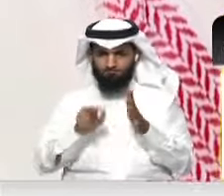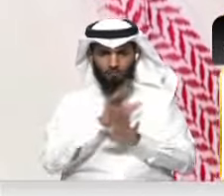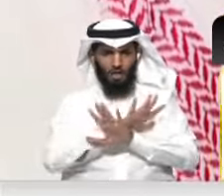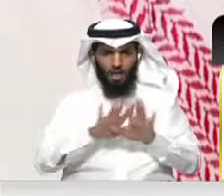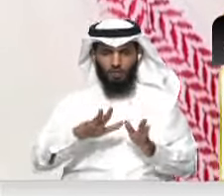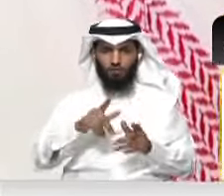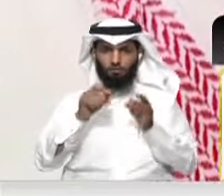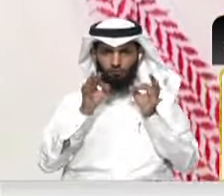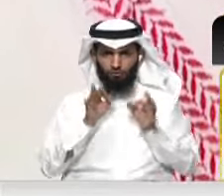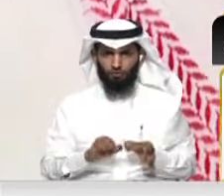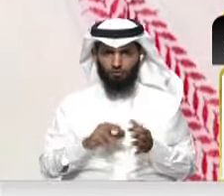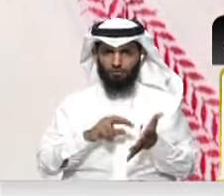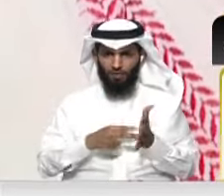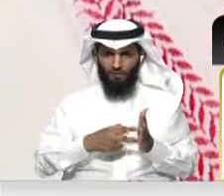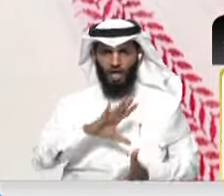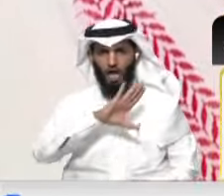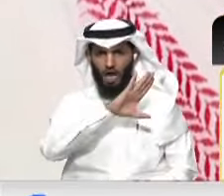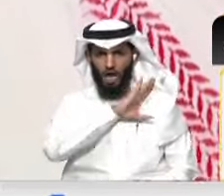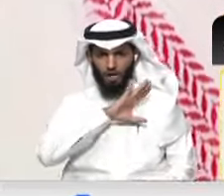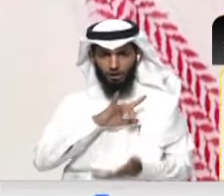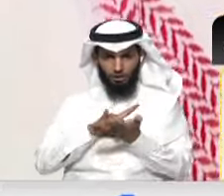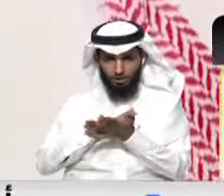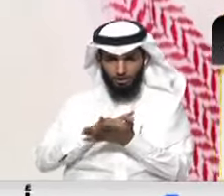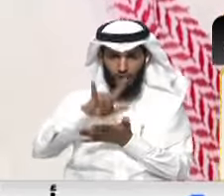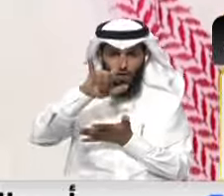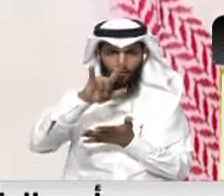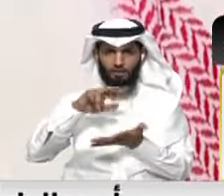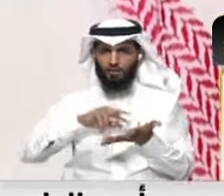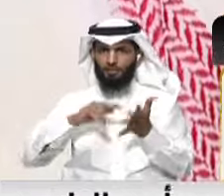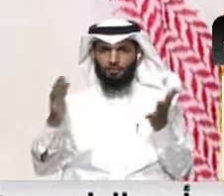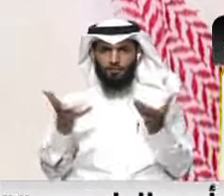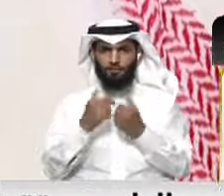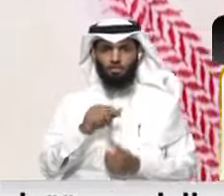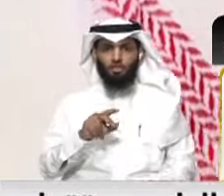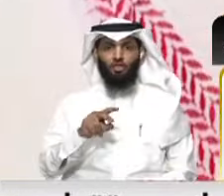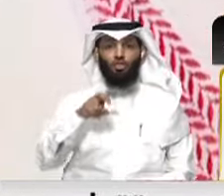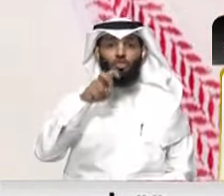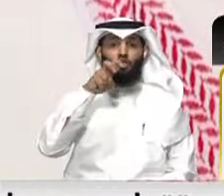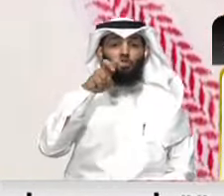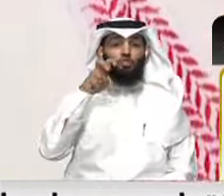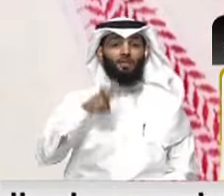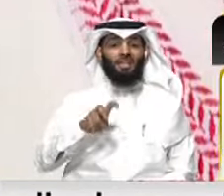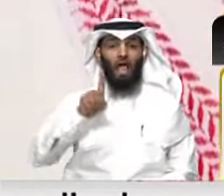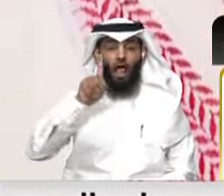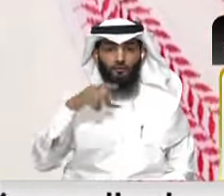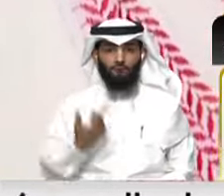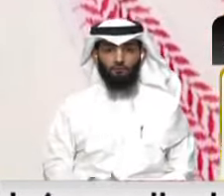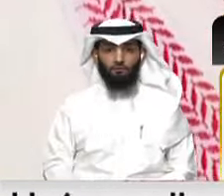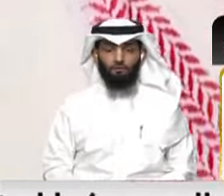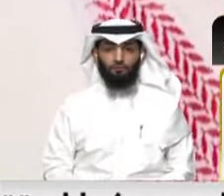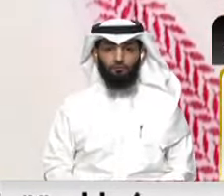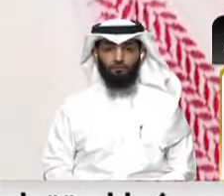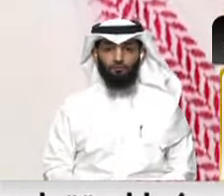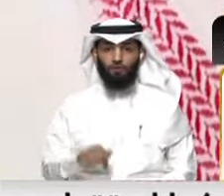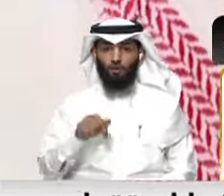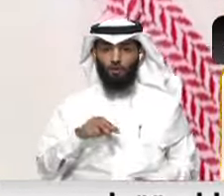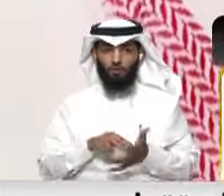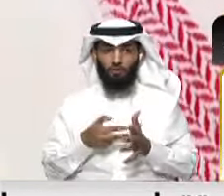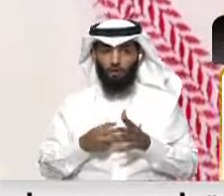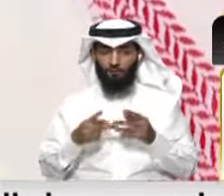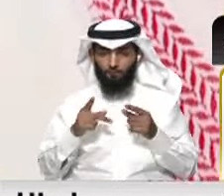من رحلات الحج اللي كانت في عدد إجمالي 8000 ما يقارب هذا العدد في مناصفة الإجراءات التشغيلية